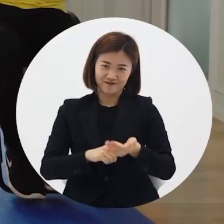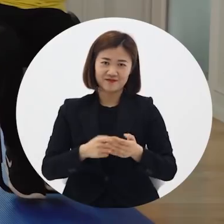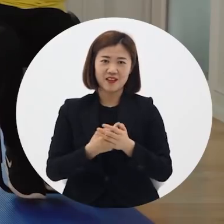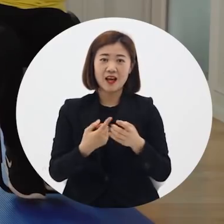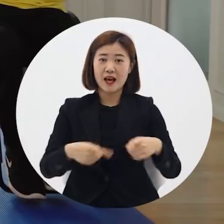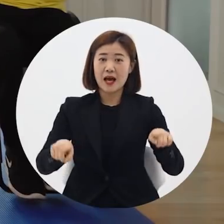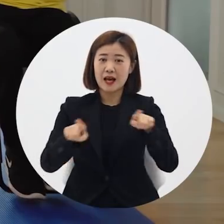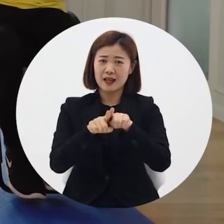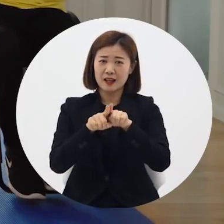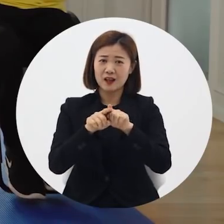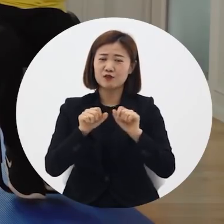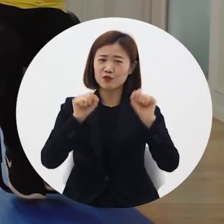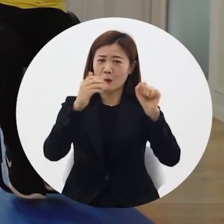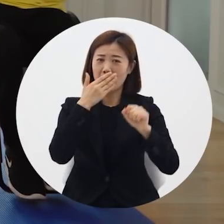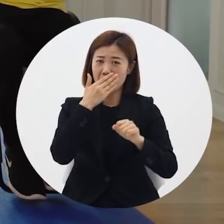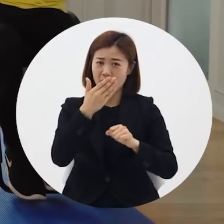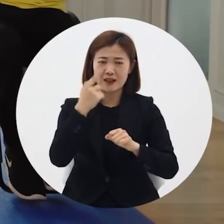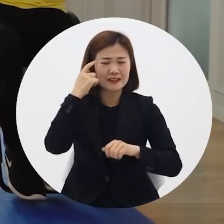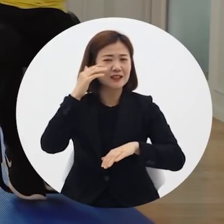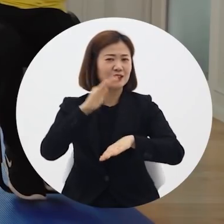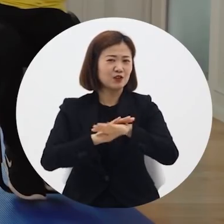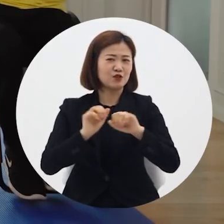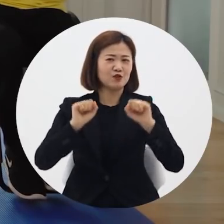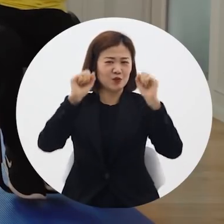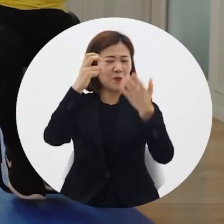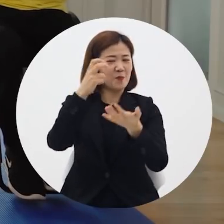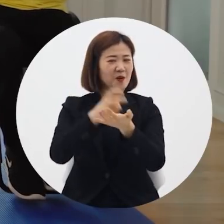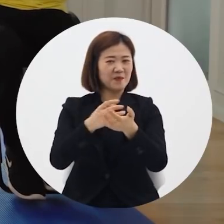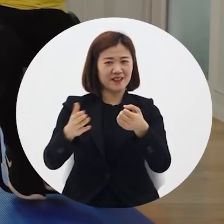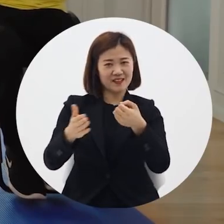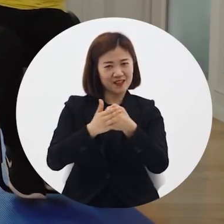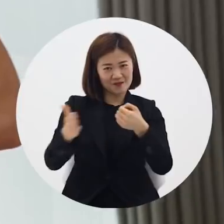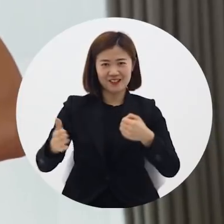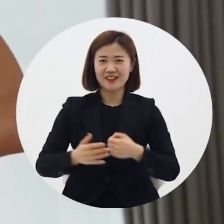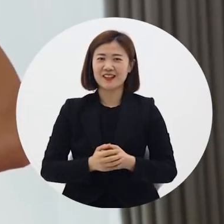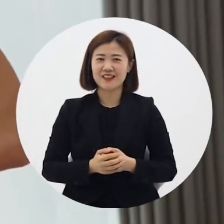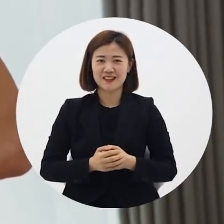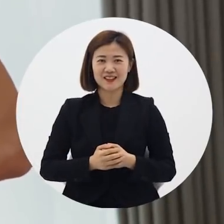함께 할 수 있는 슬기로운 운동법이니까요.